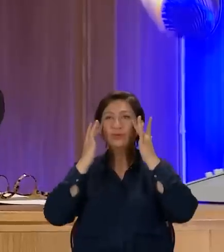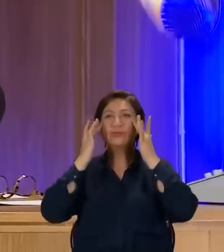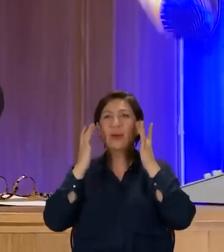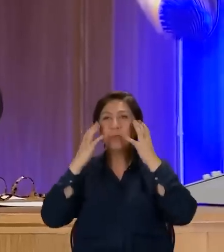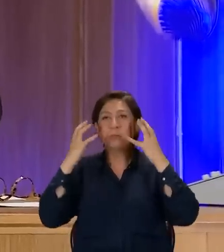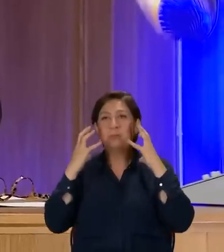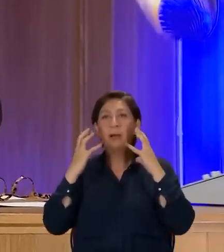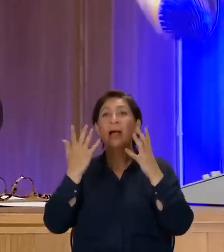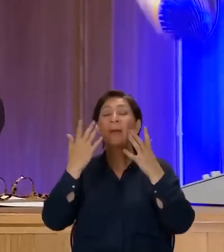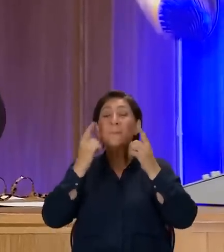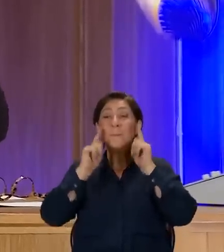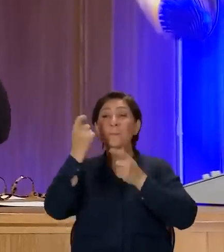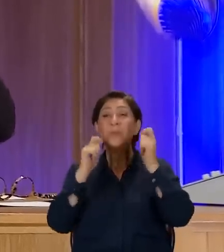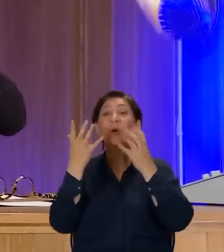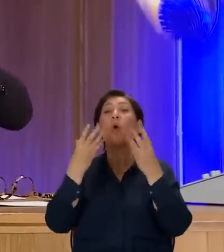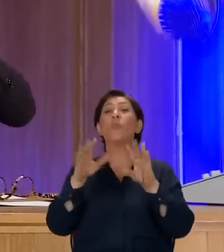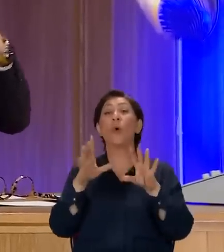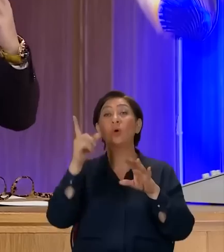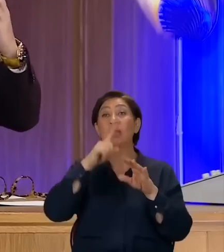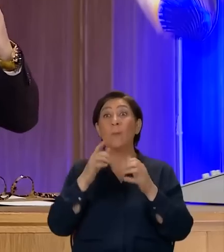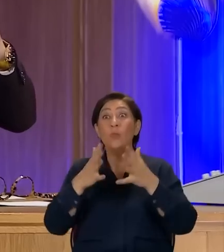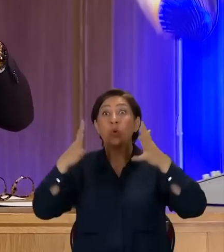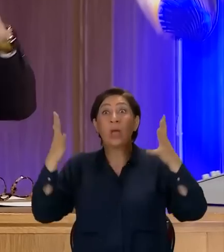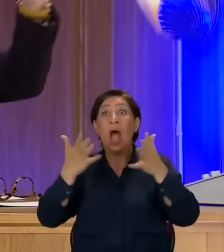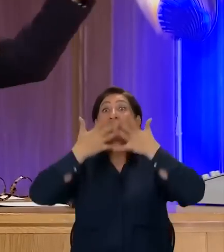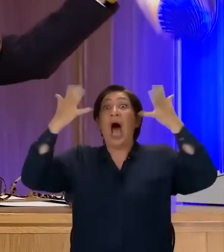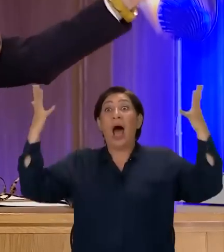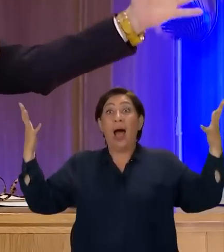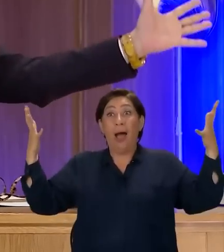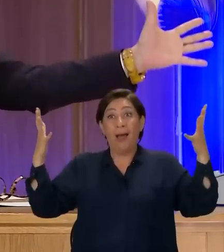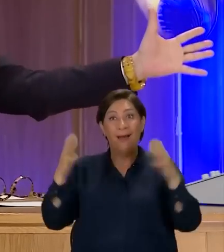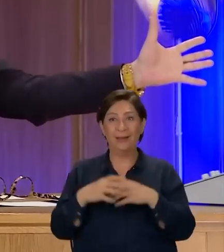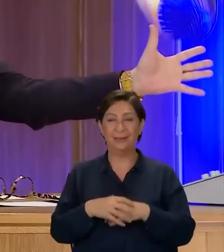bir mimik olmuyor. Onun için büyük şeyler yapıyorum.